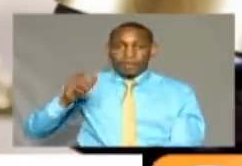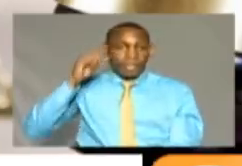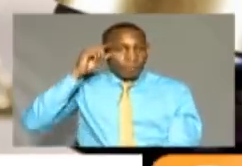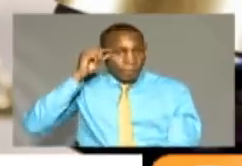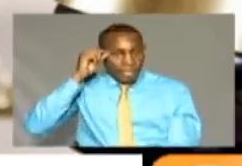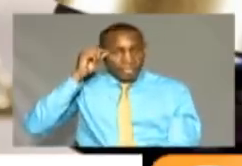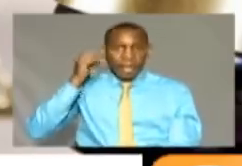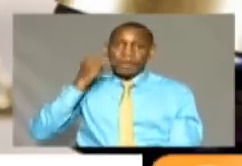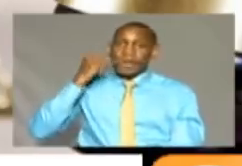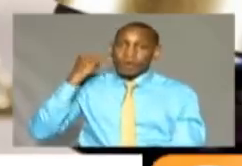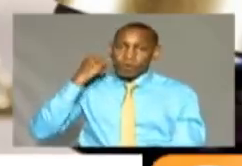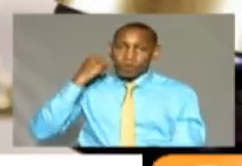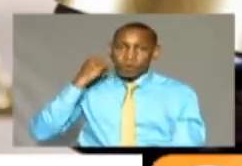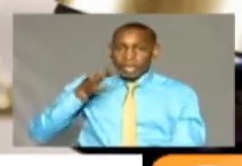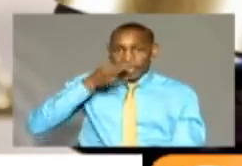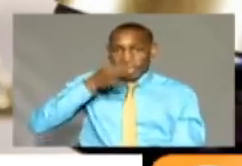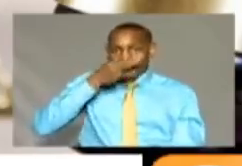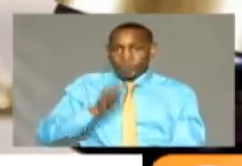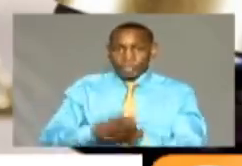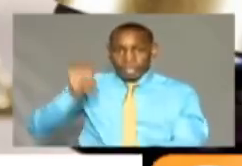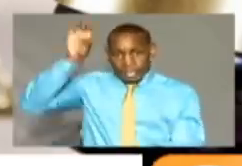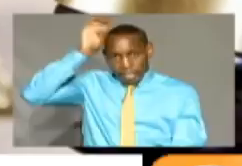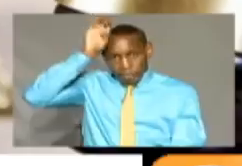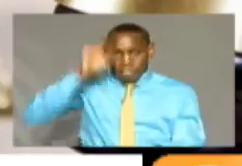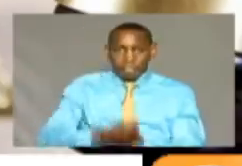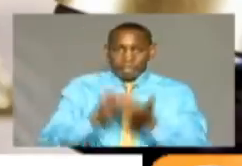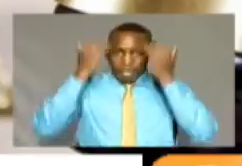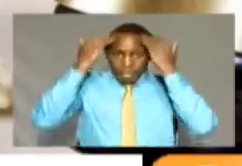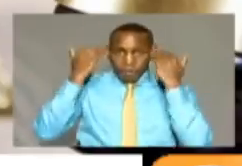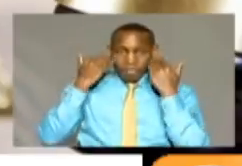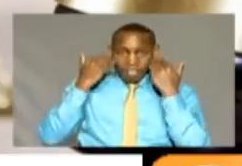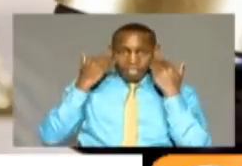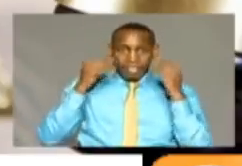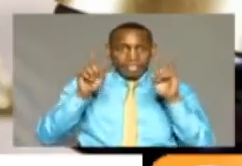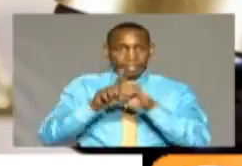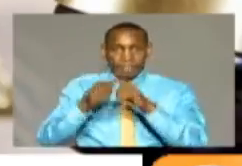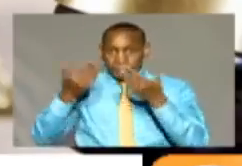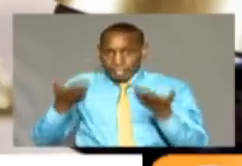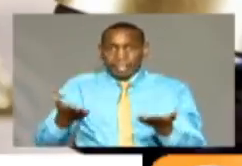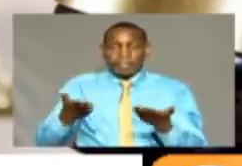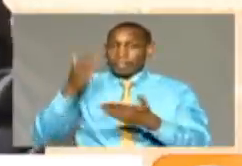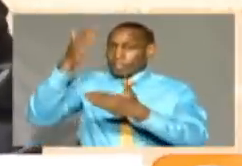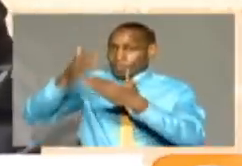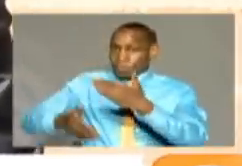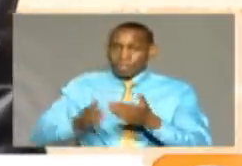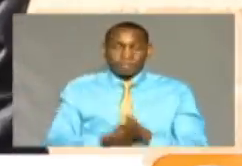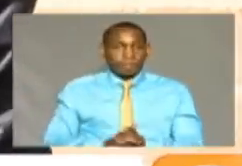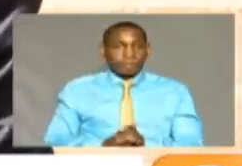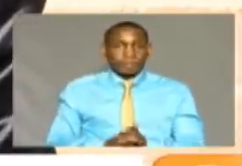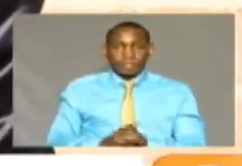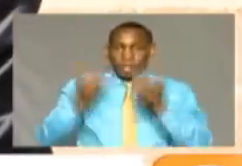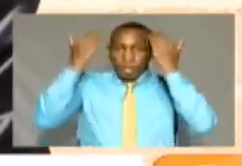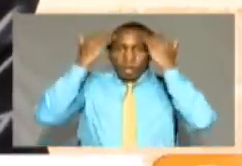Mombasa, Nakuru, Nyeri na Eldoret, mahakama tamba nazo sasa zikisitishwa. The Court of